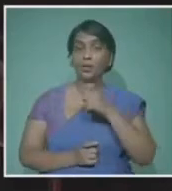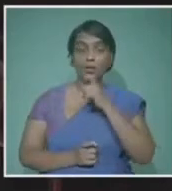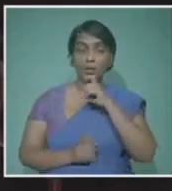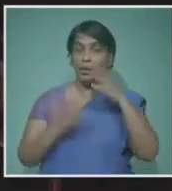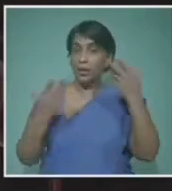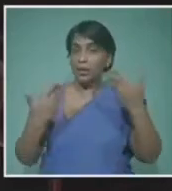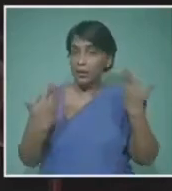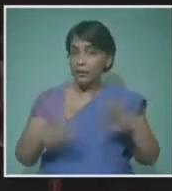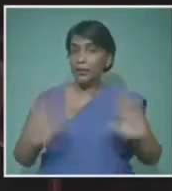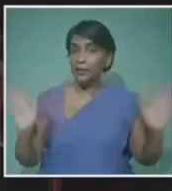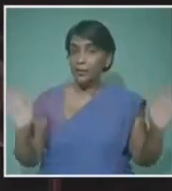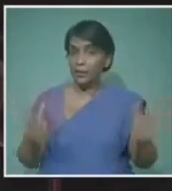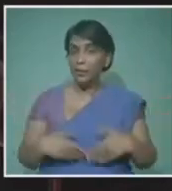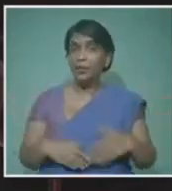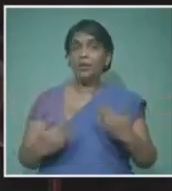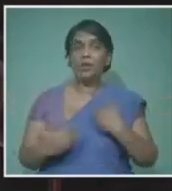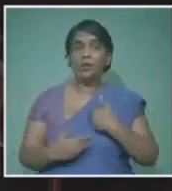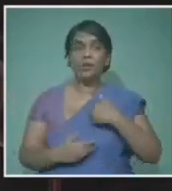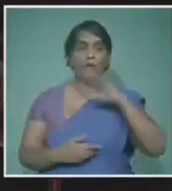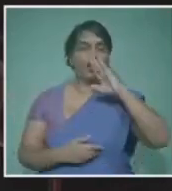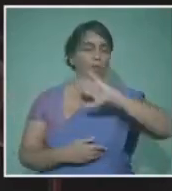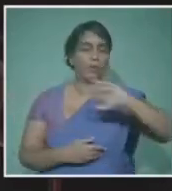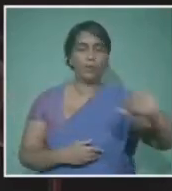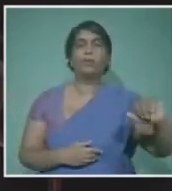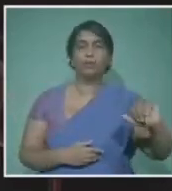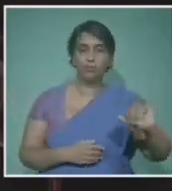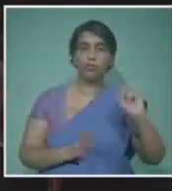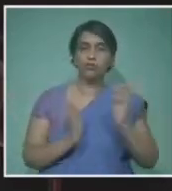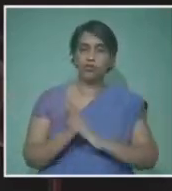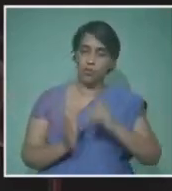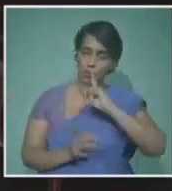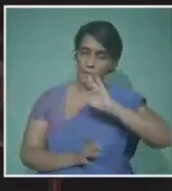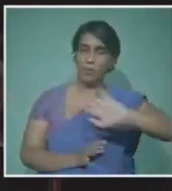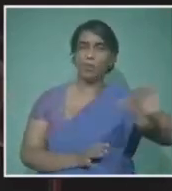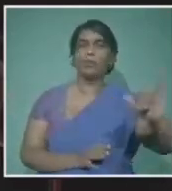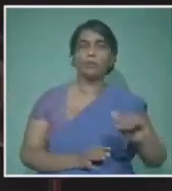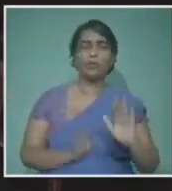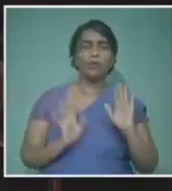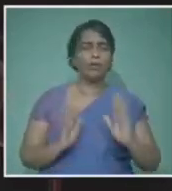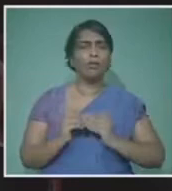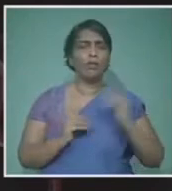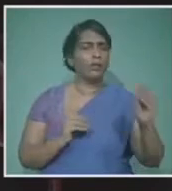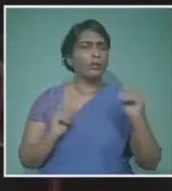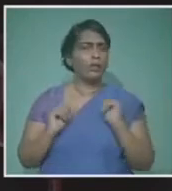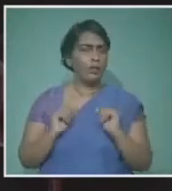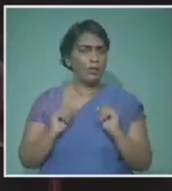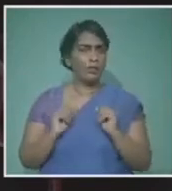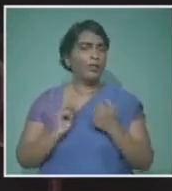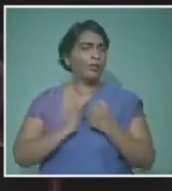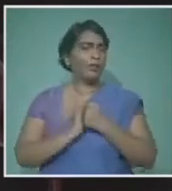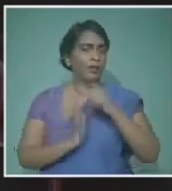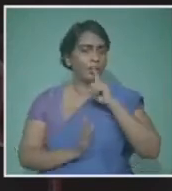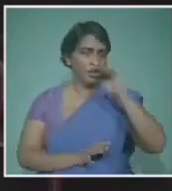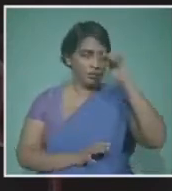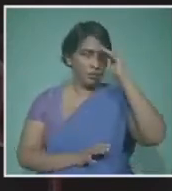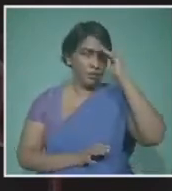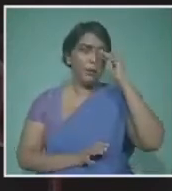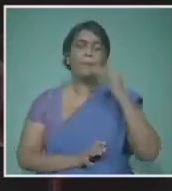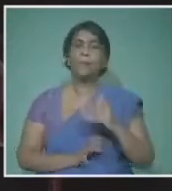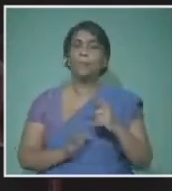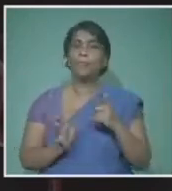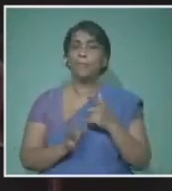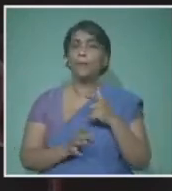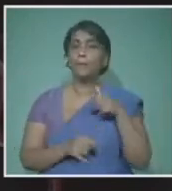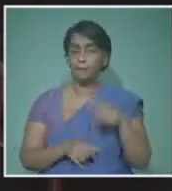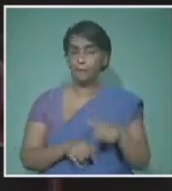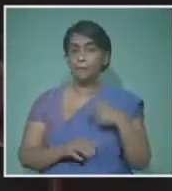වුණත් මාව කැඳවන්නේ නැහැ කිව්වා කොමිසම හමුවට. හැබැයි මොකද සිද්ධ වුනේ? ගරු කතානායකතුමනි එවන් මේ